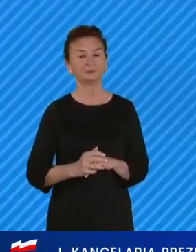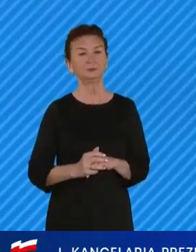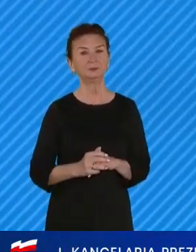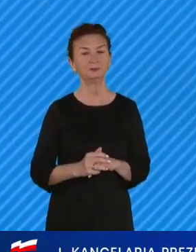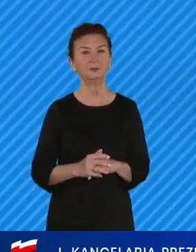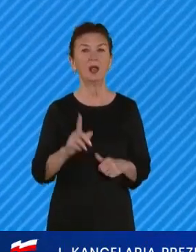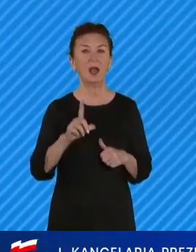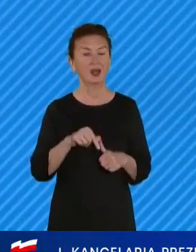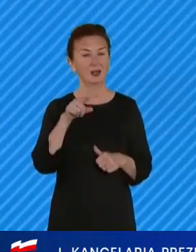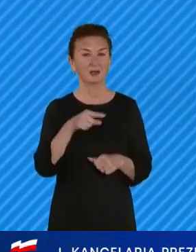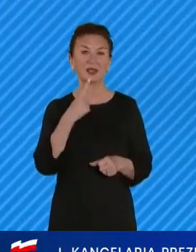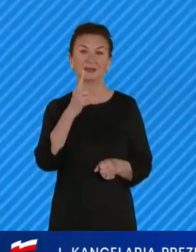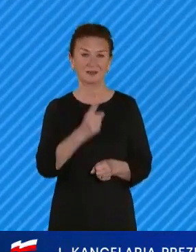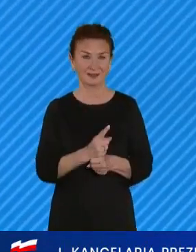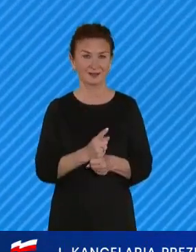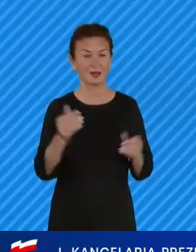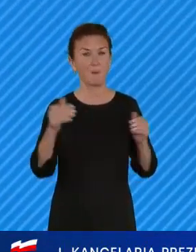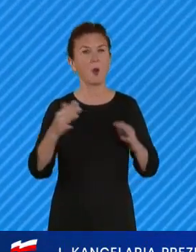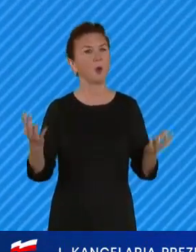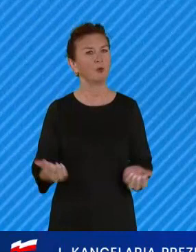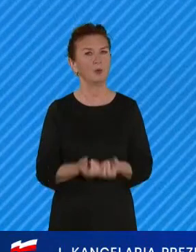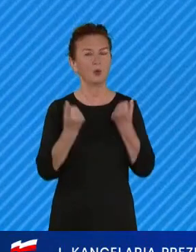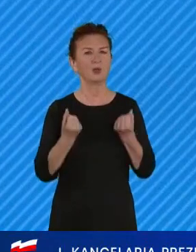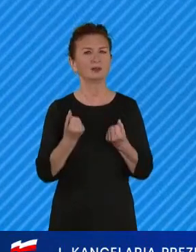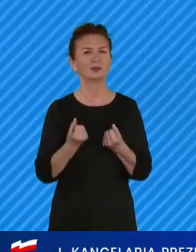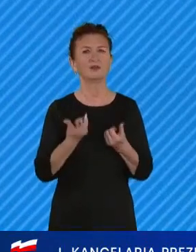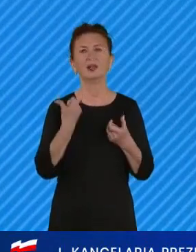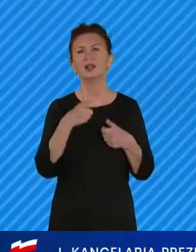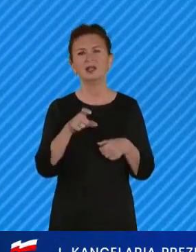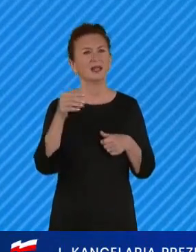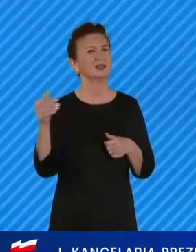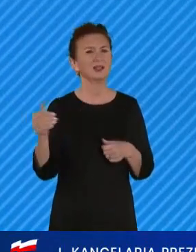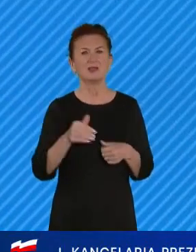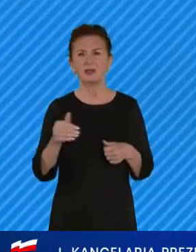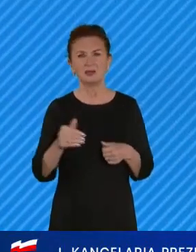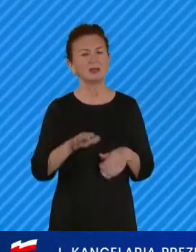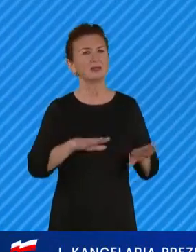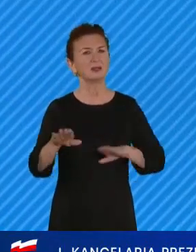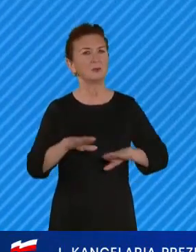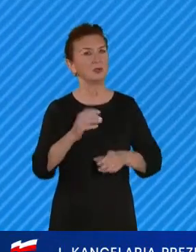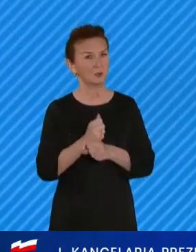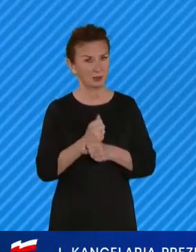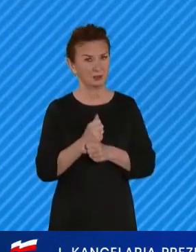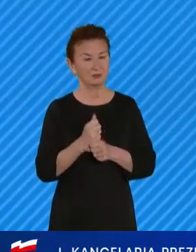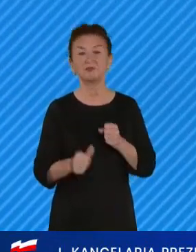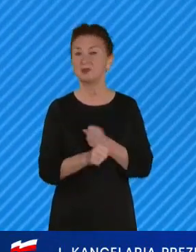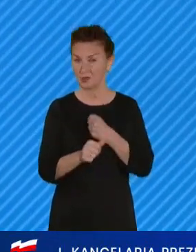Jednak te decyzje mogą uratować setki tysięcy miejsc pracy i po to to robimy.